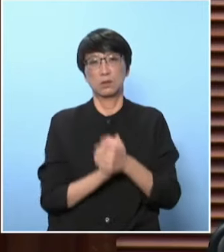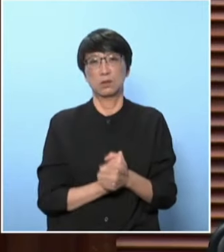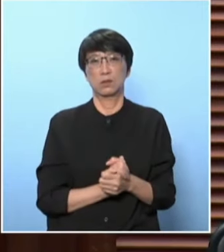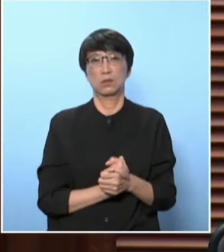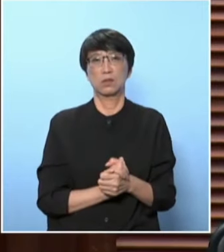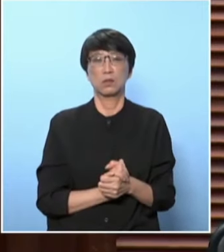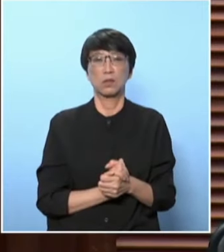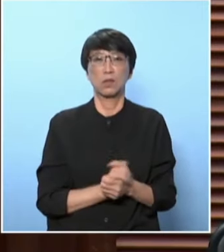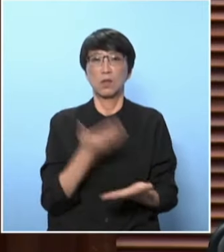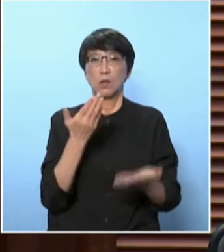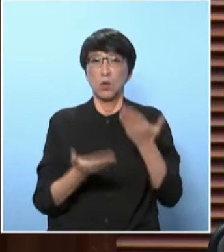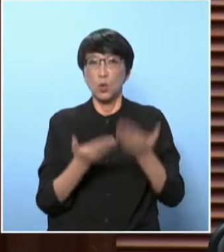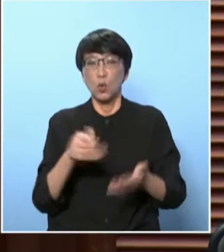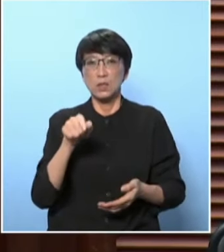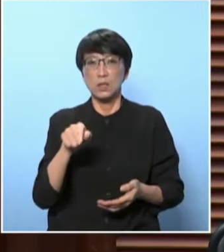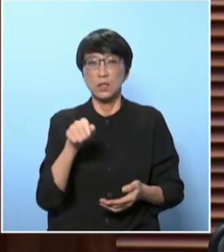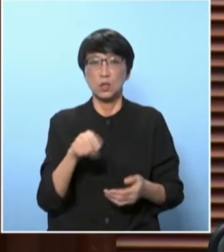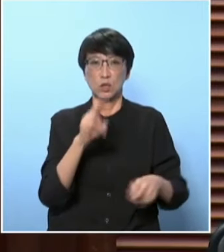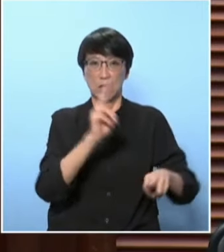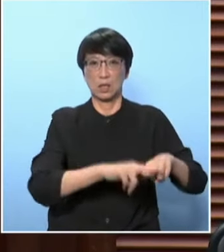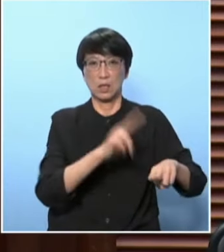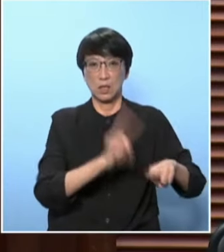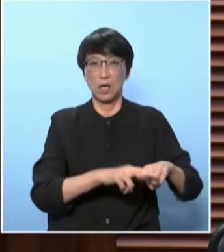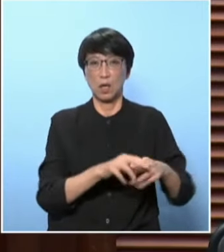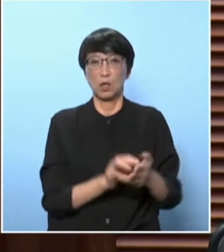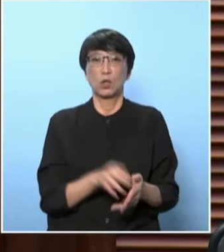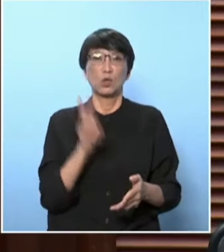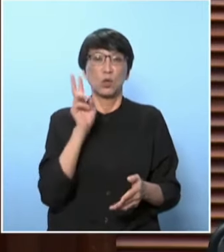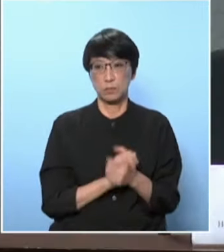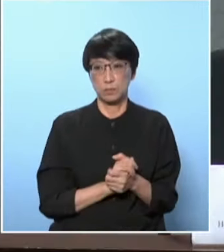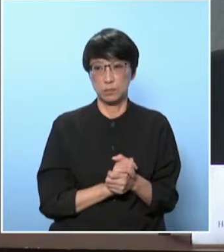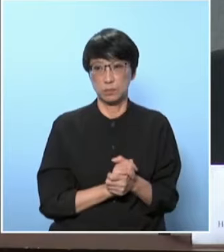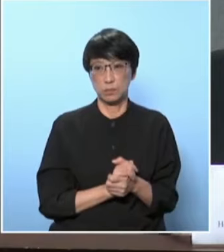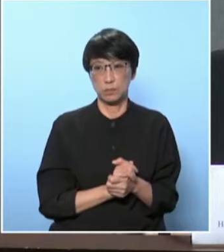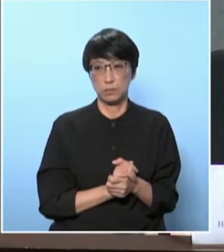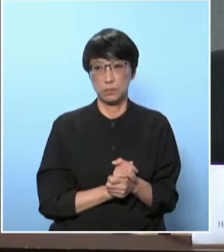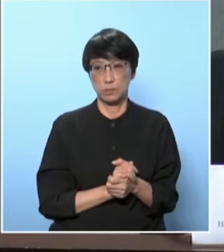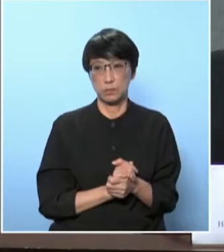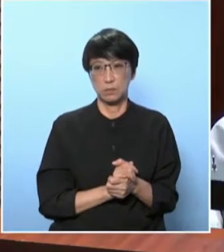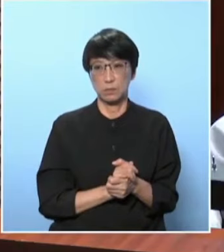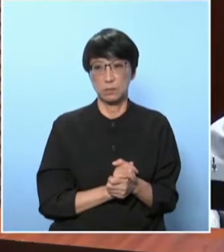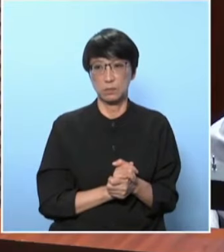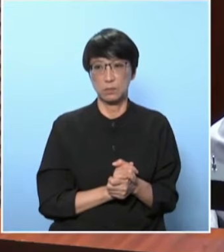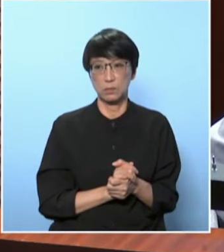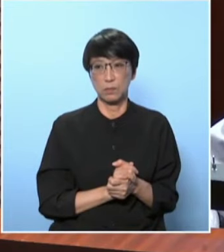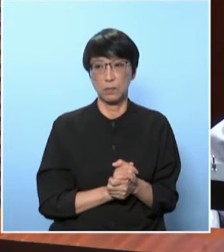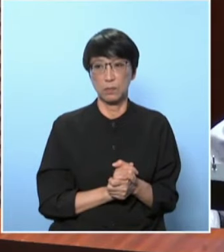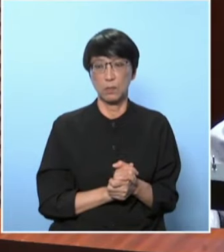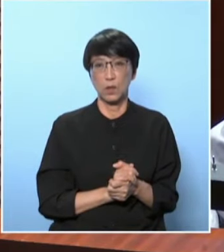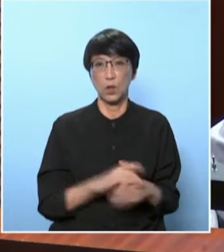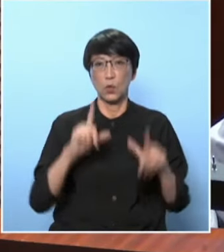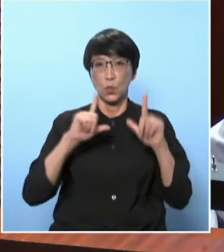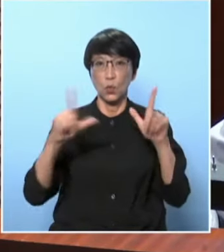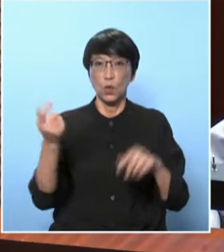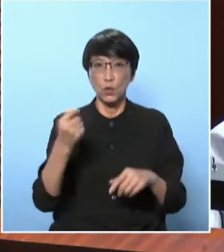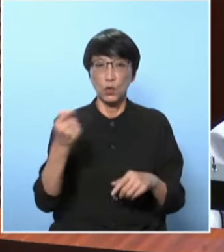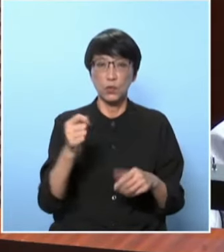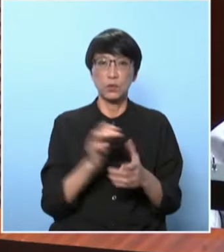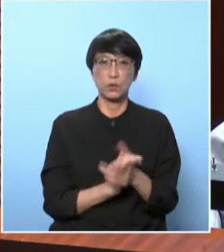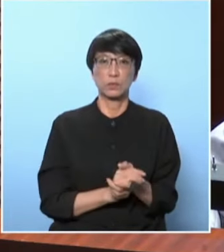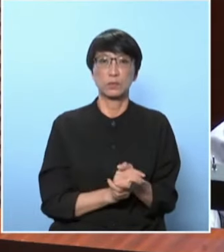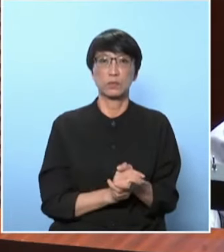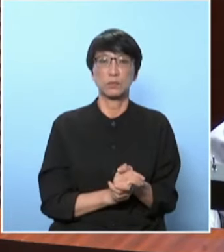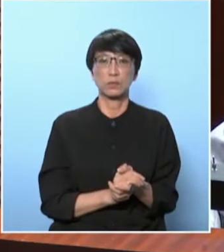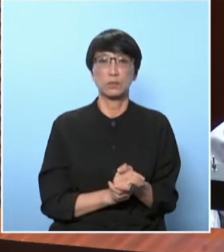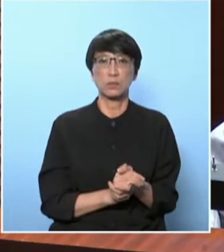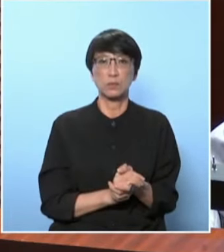係話呢個咧應該喺佢哋當地咧係能夠推行到嘅。 主席回應幾句嘢好快啦。第一，加煙